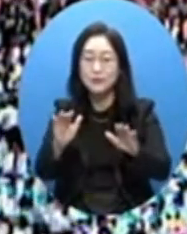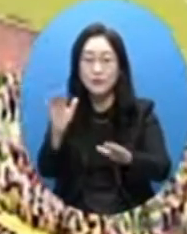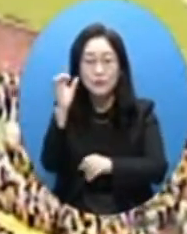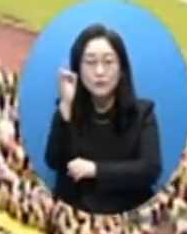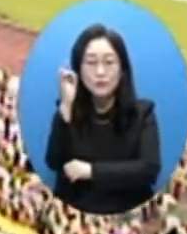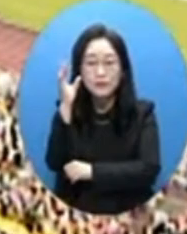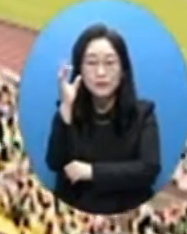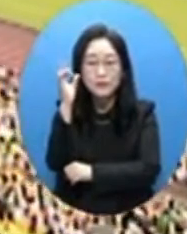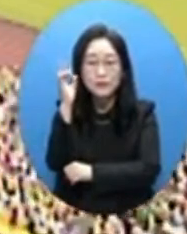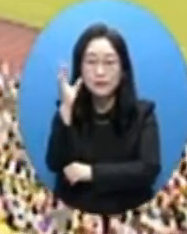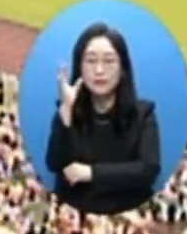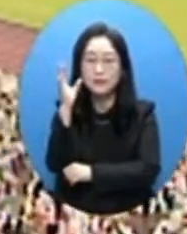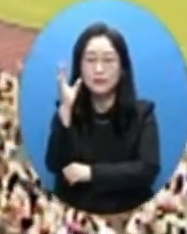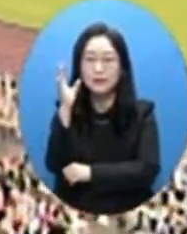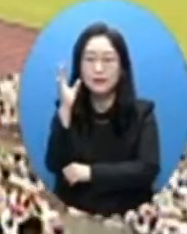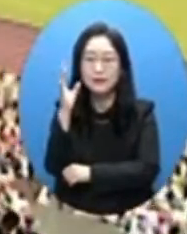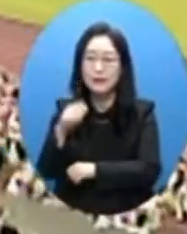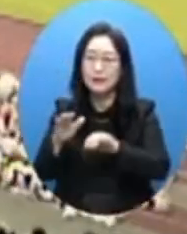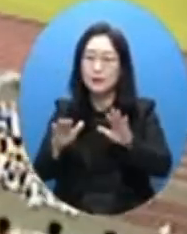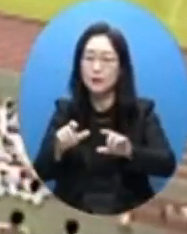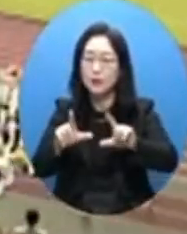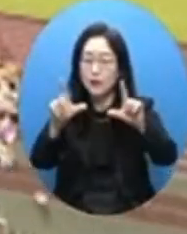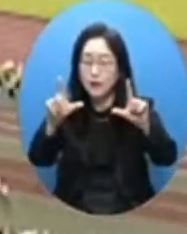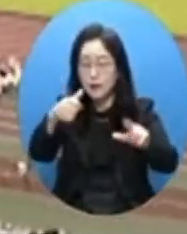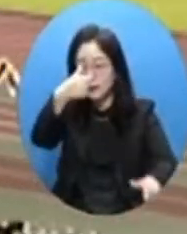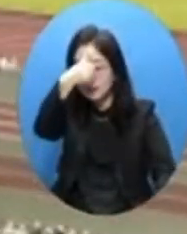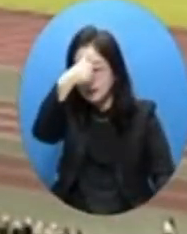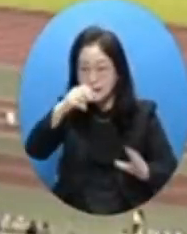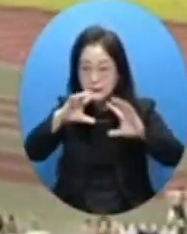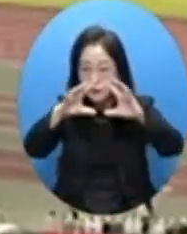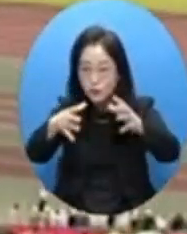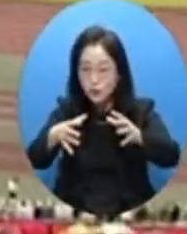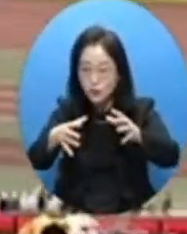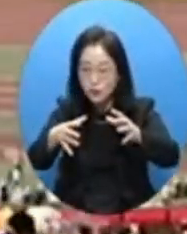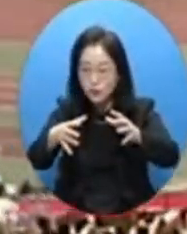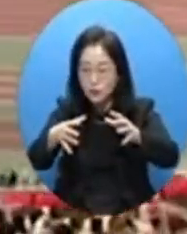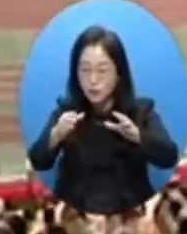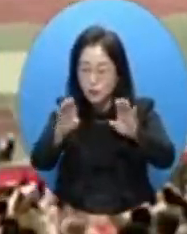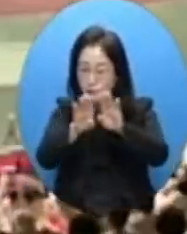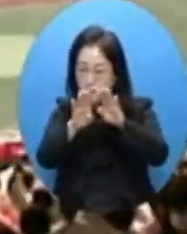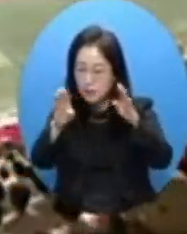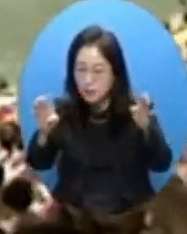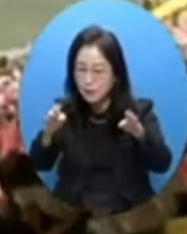원래 올해 인도에서 열릴 예정이었지만